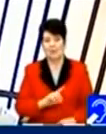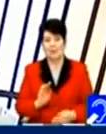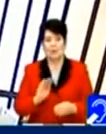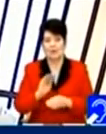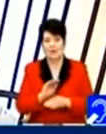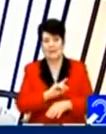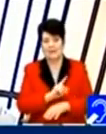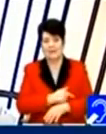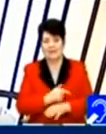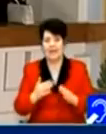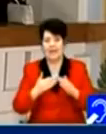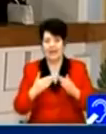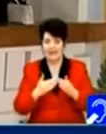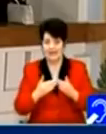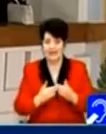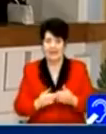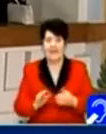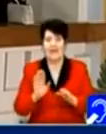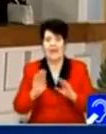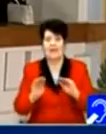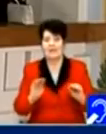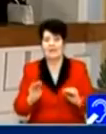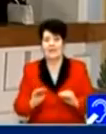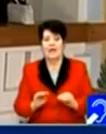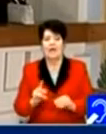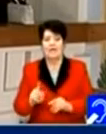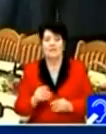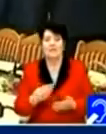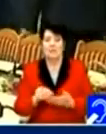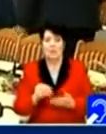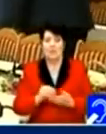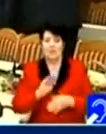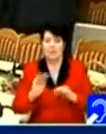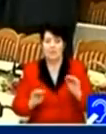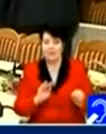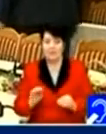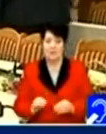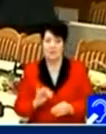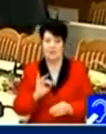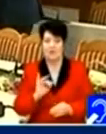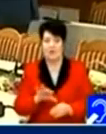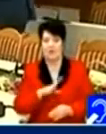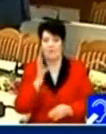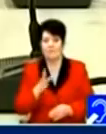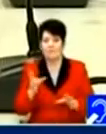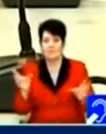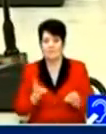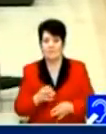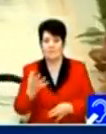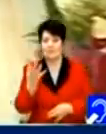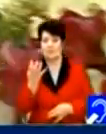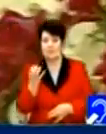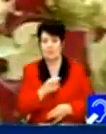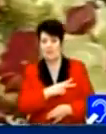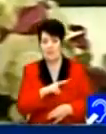structurii de rezistență a clădirii, înlocuirea rețelelor inginerești, procurarea mobilierului și a echipamentului au fost necesare peste 500